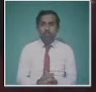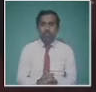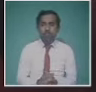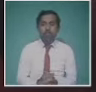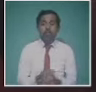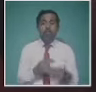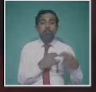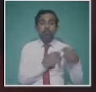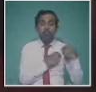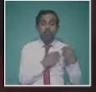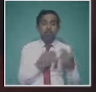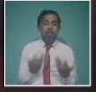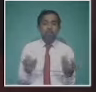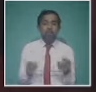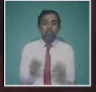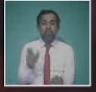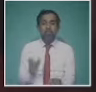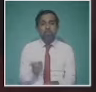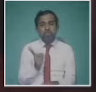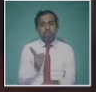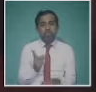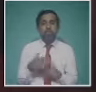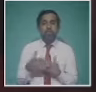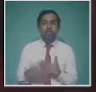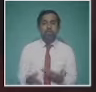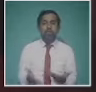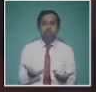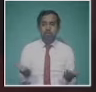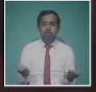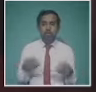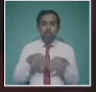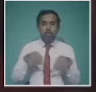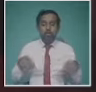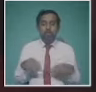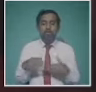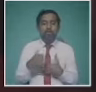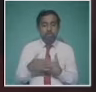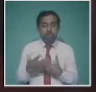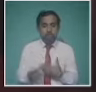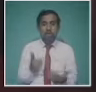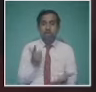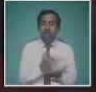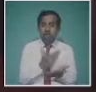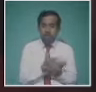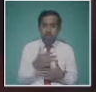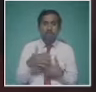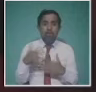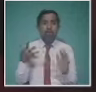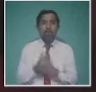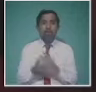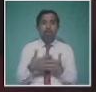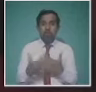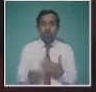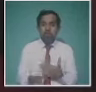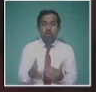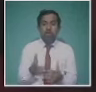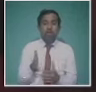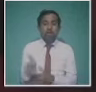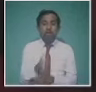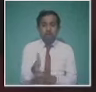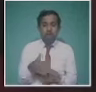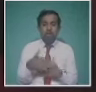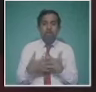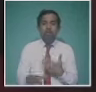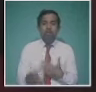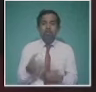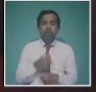ඒකට වග කියවුතු නැති මිනිස්සු අද දඬුවම් දෙනවා, දඬුවම් විඳිනවා. ගොවියා දඬුවම් විඳිනවා, දීවරයා දඬුවම් විඳිනවා, කම්කරුවා දඬුවම්